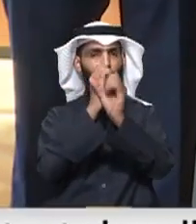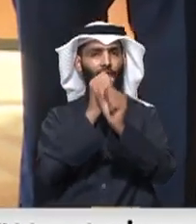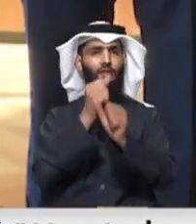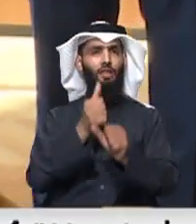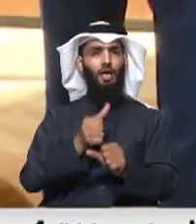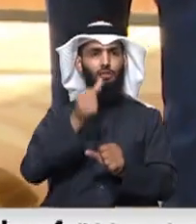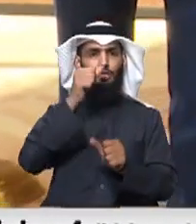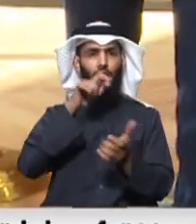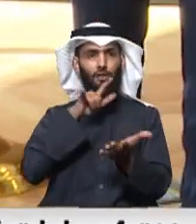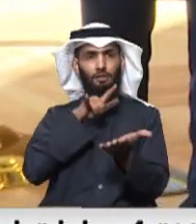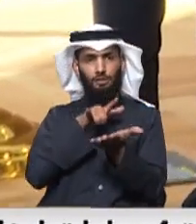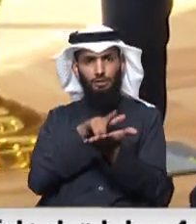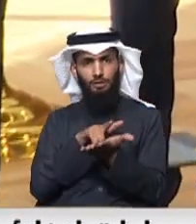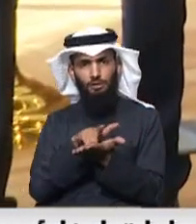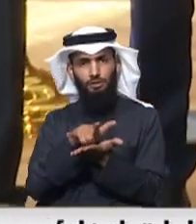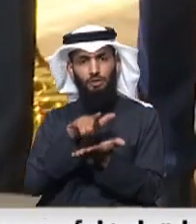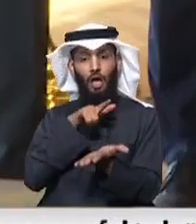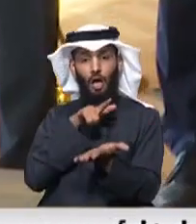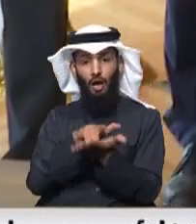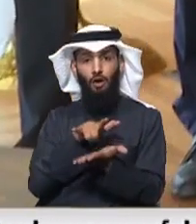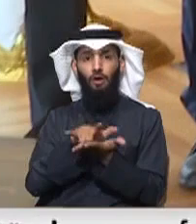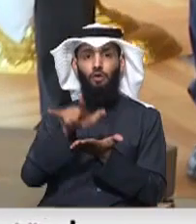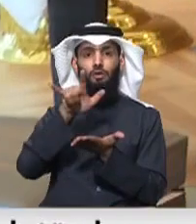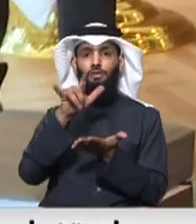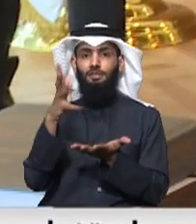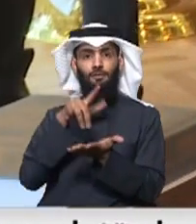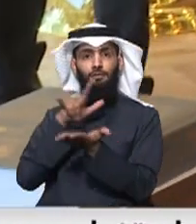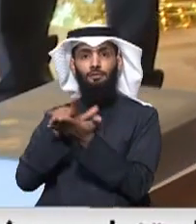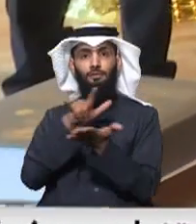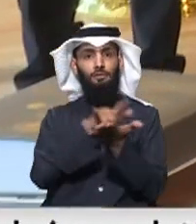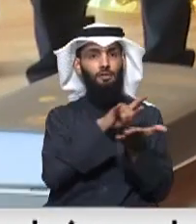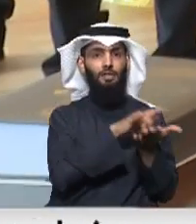المدارج الثلاث للهبوط والإقلاع في